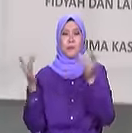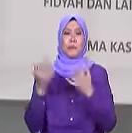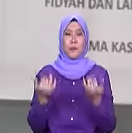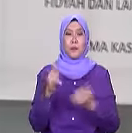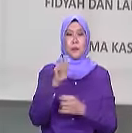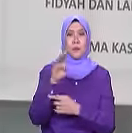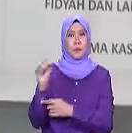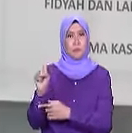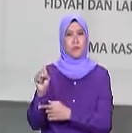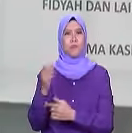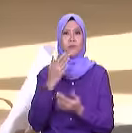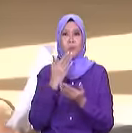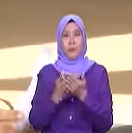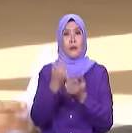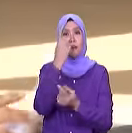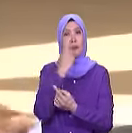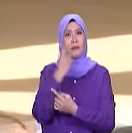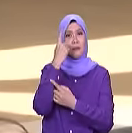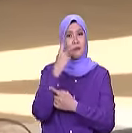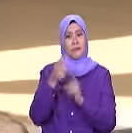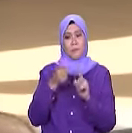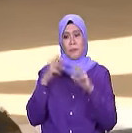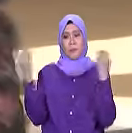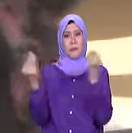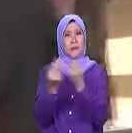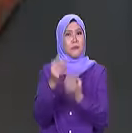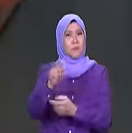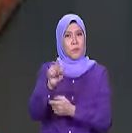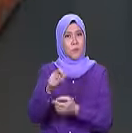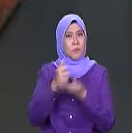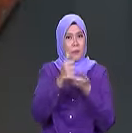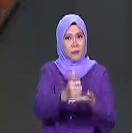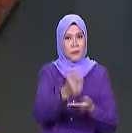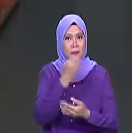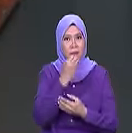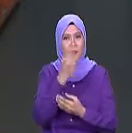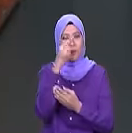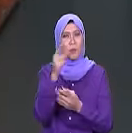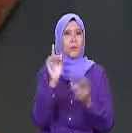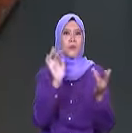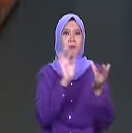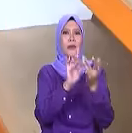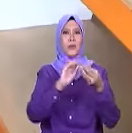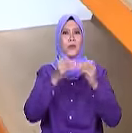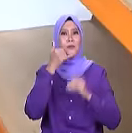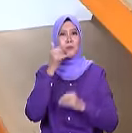juga mengalu-alukan sebarang pertanyaan daripada masyarakat yang memerlukan bantuan makanan untuk segera menghubungi